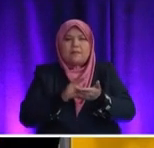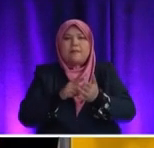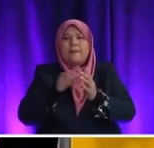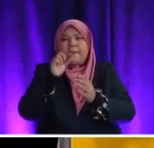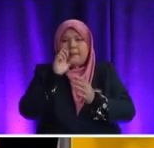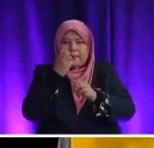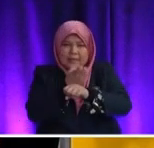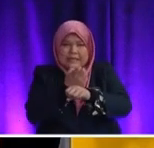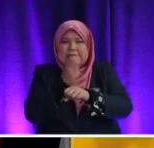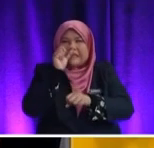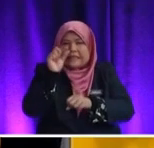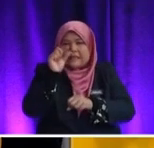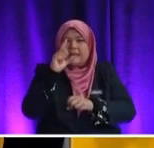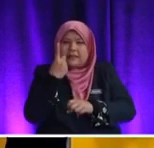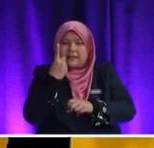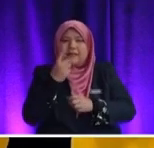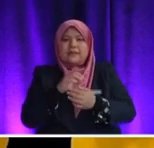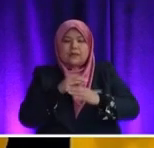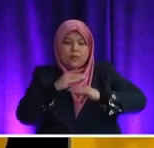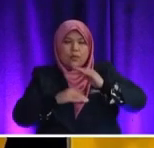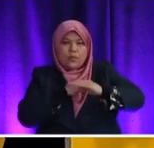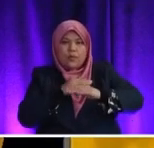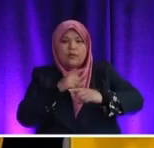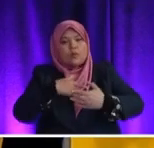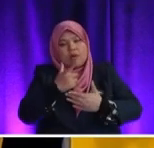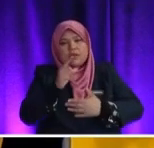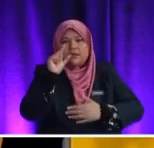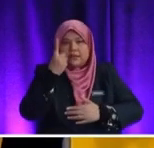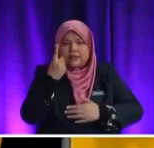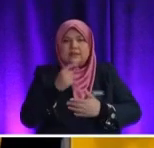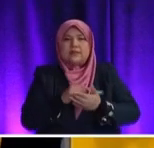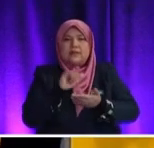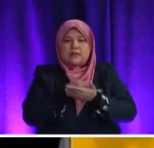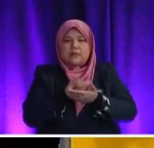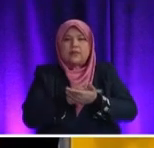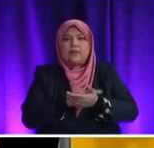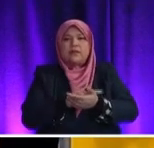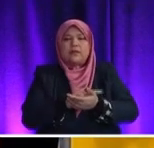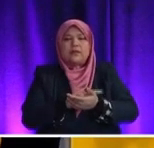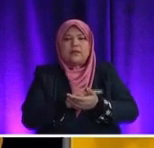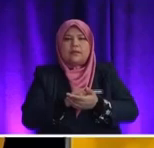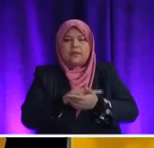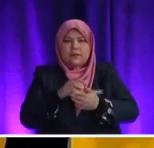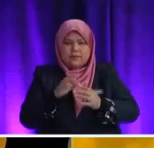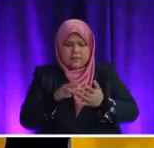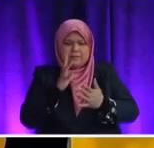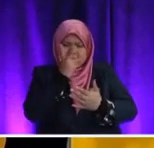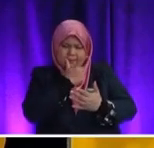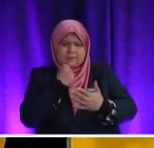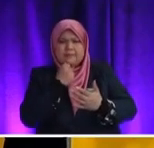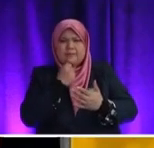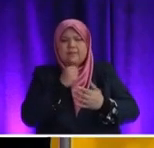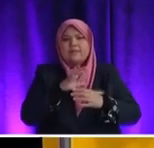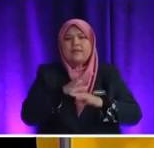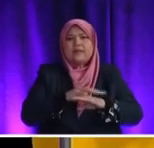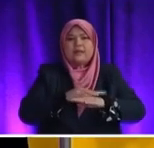nipisnya hanya di lapisan dua sahaja huh Yang kitchen enak enak hasilkan dia dalam keadaan menarik dan juga